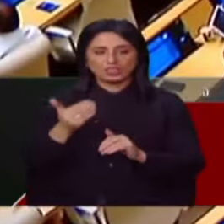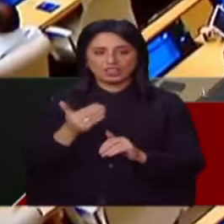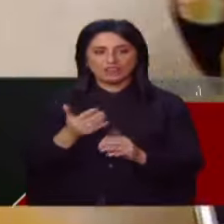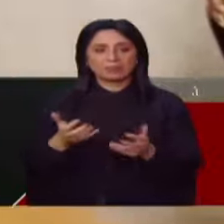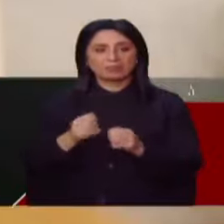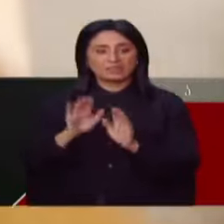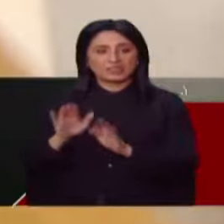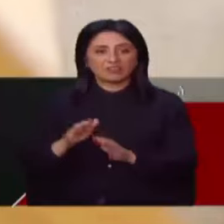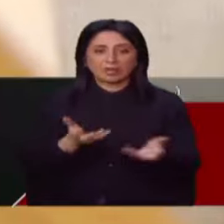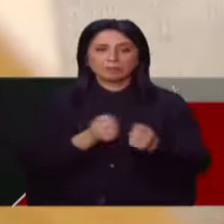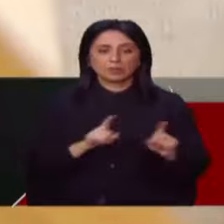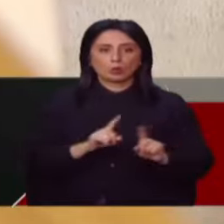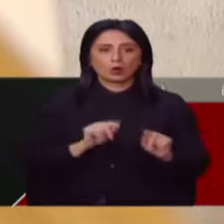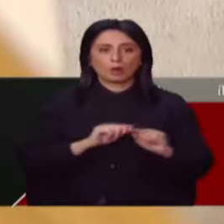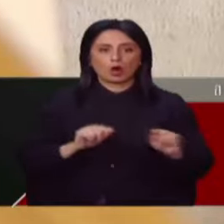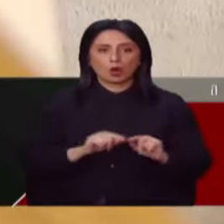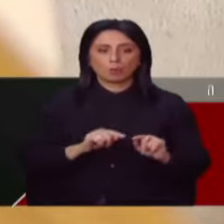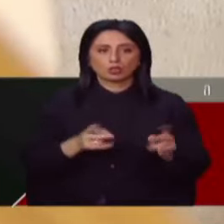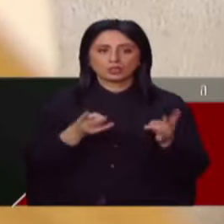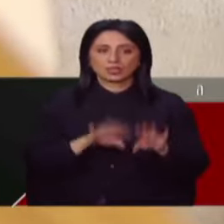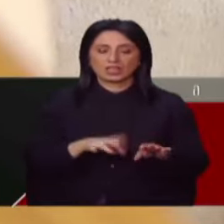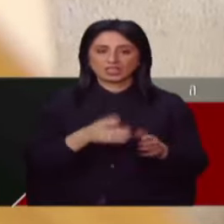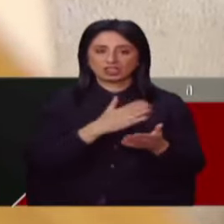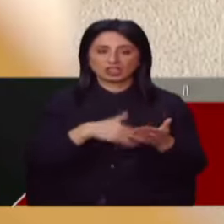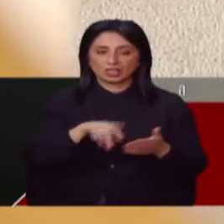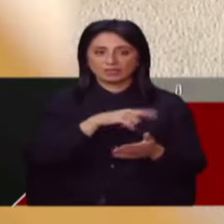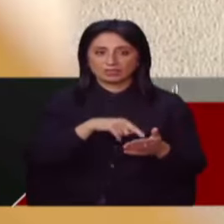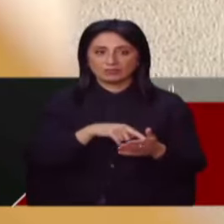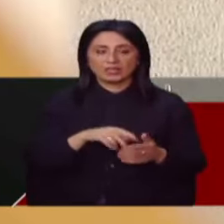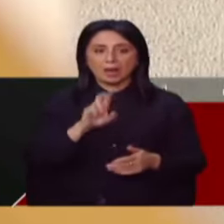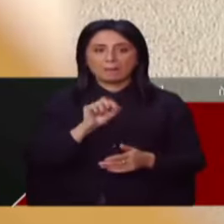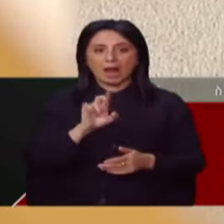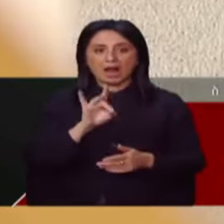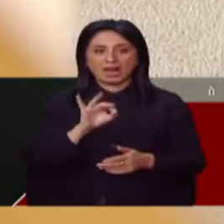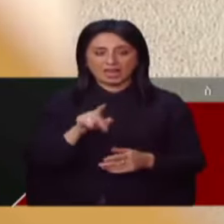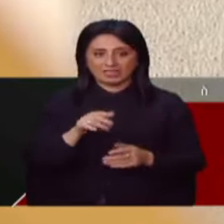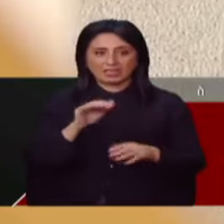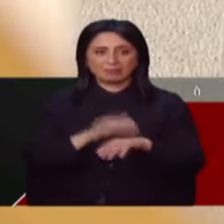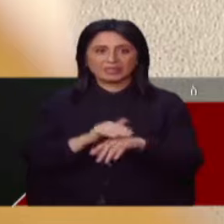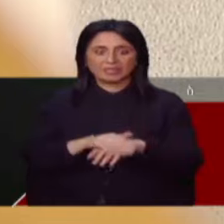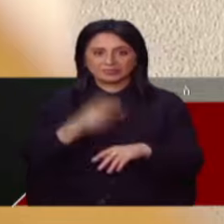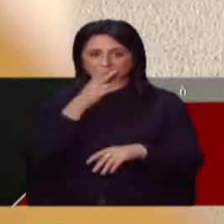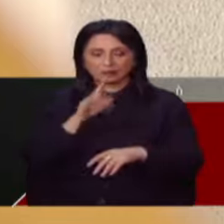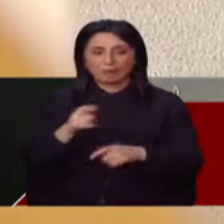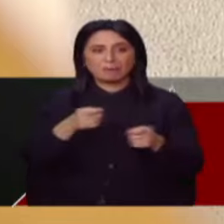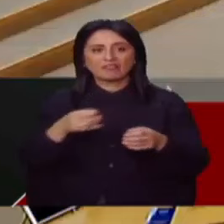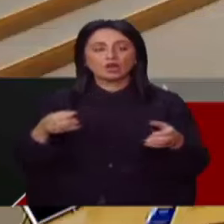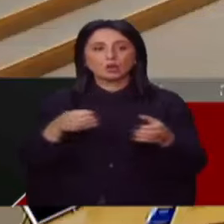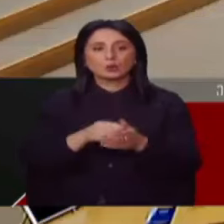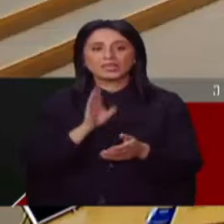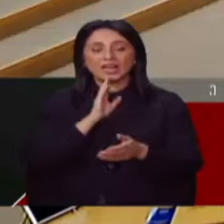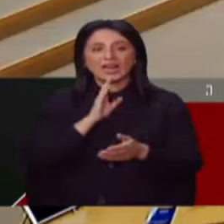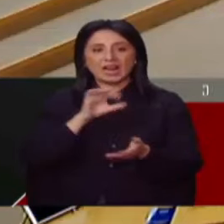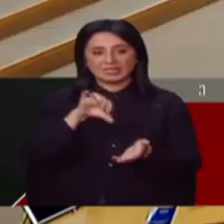მოძრაობისთვის მისაღებია, მიუღებელია ოპოზიციის დანარჩენი ნაწილისთვის. ბაქრაძის მტკიცების მიუხედავად, რომ მას მართველი გუნდის